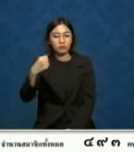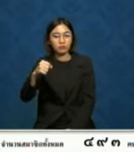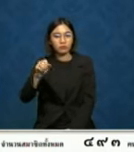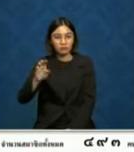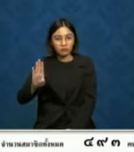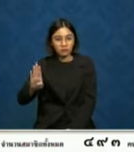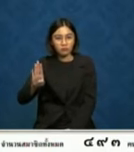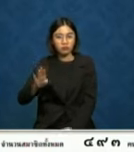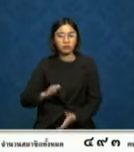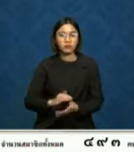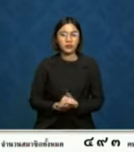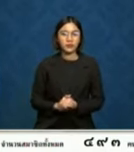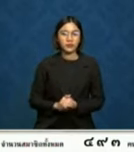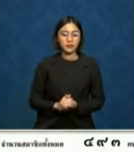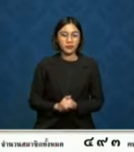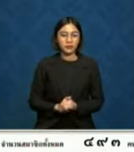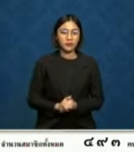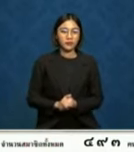บาท